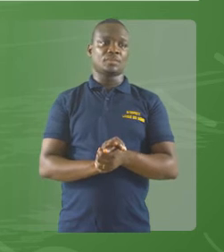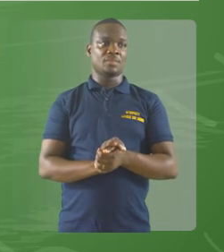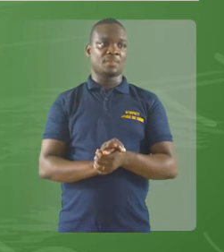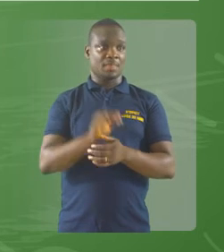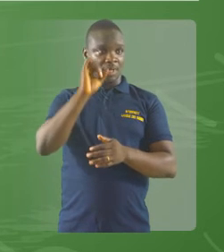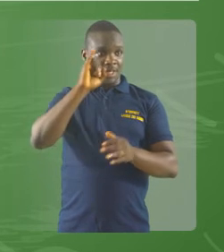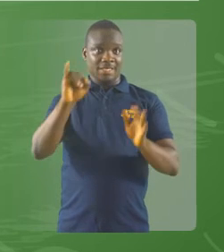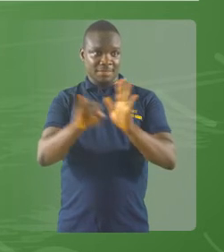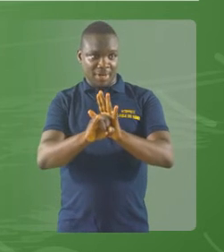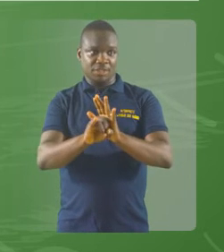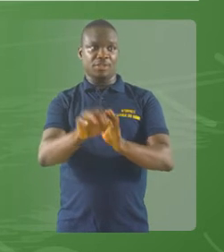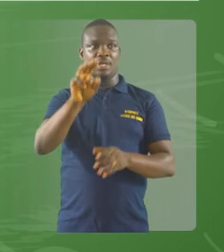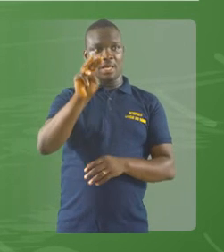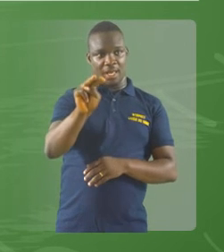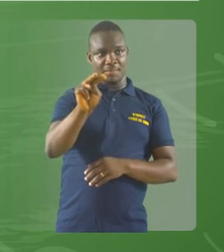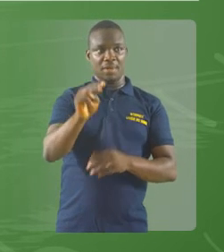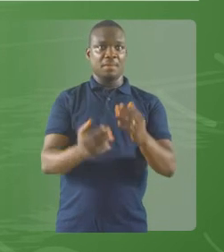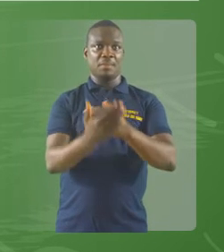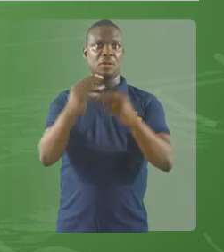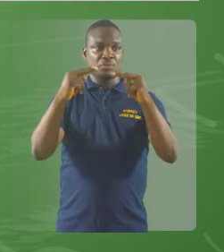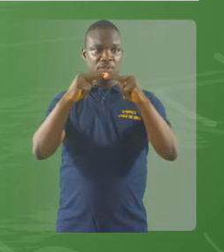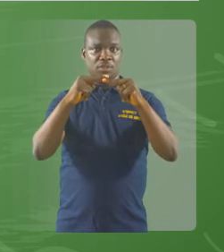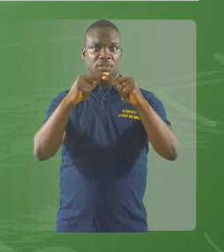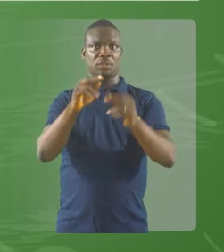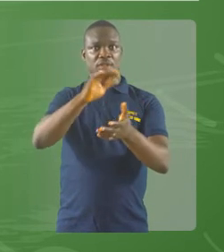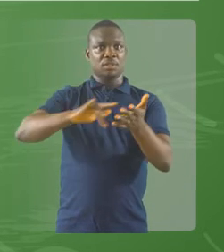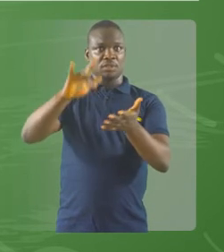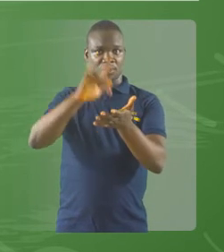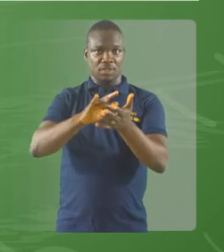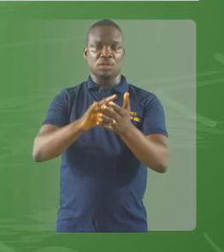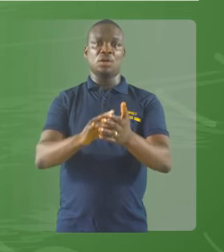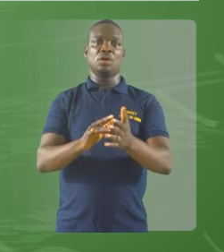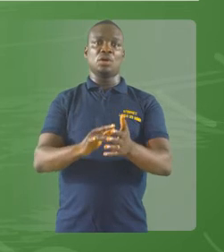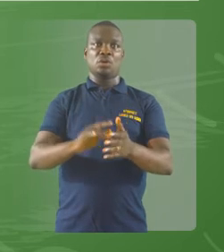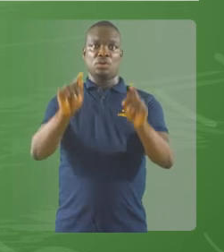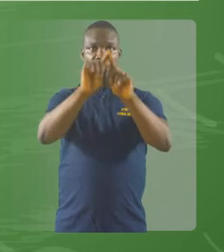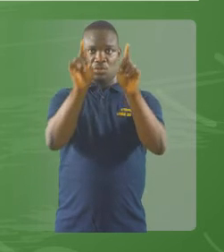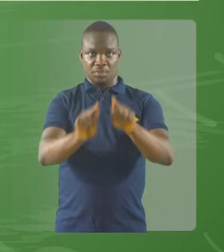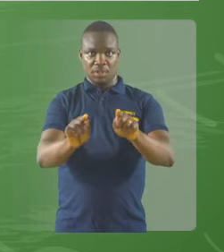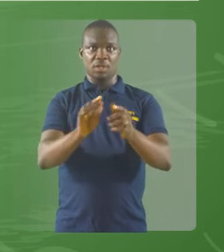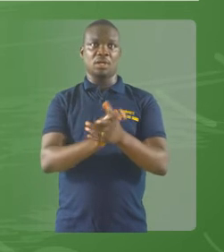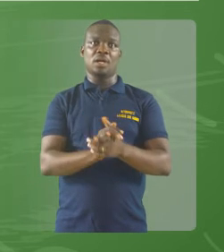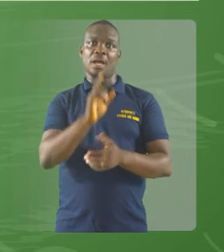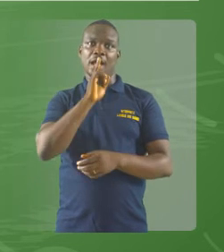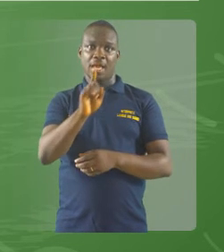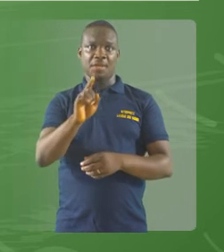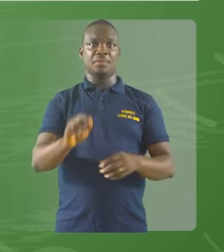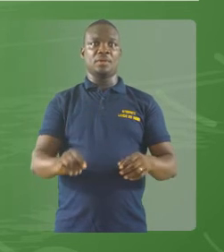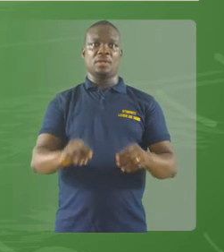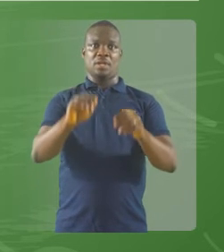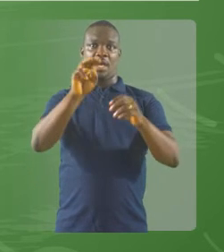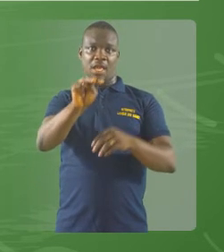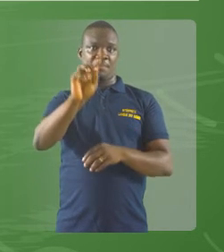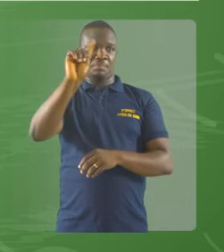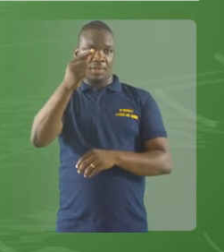L'image de M par l'homothétie de centre oméga et de rapport K est M',